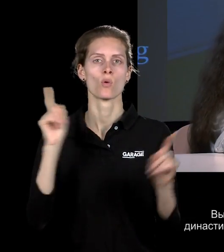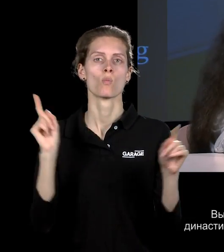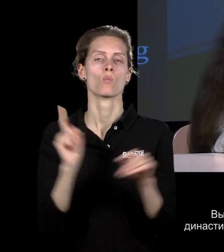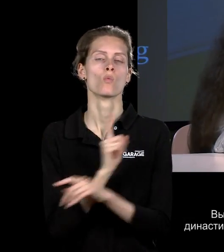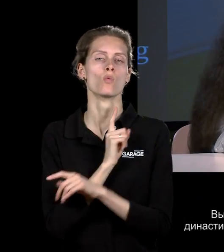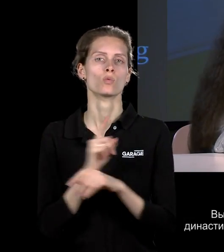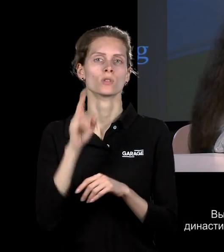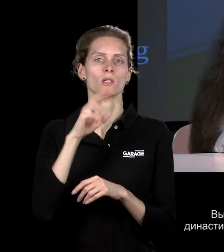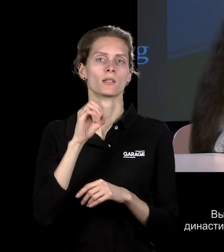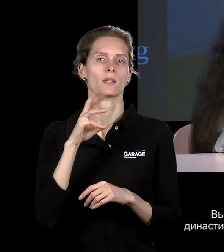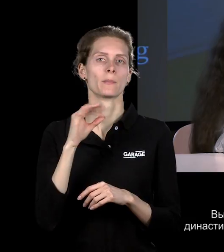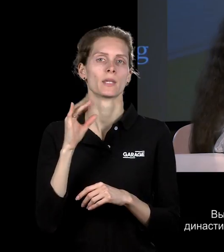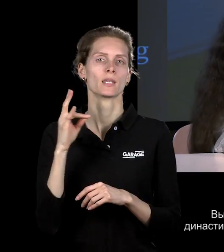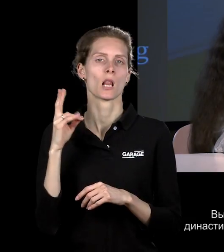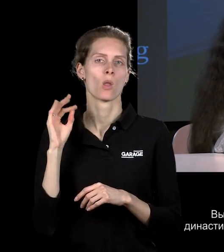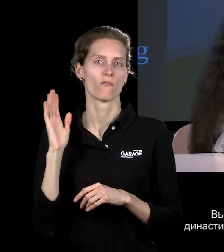из там,